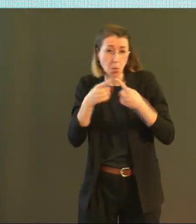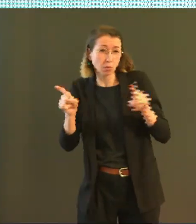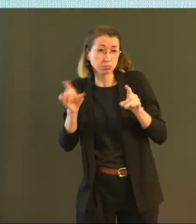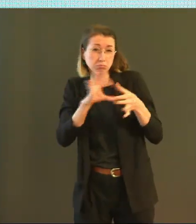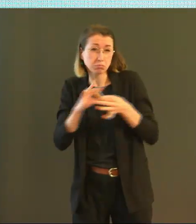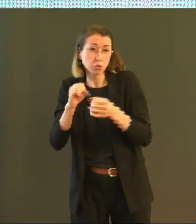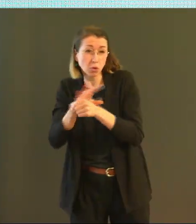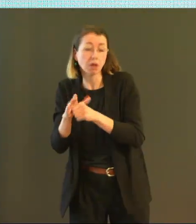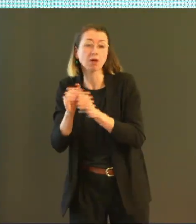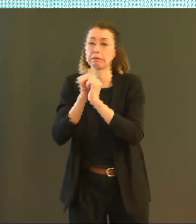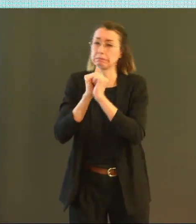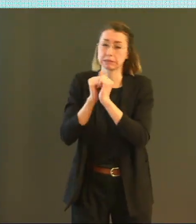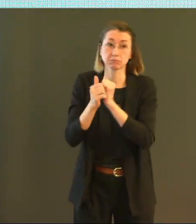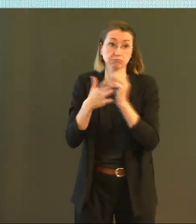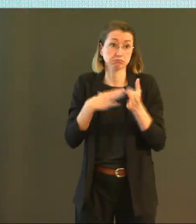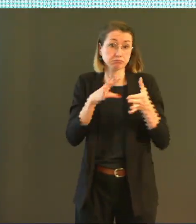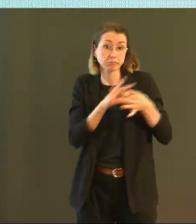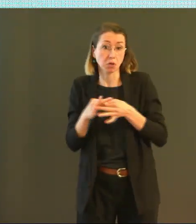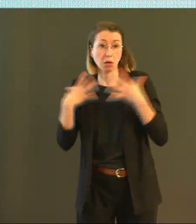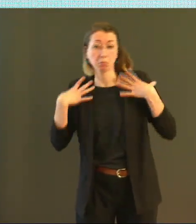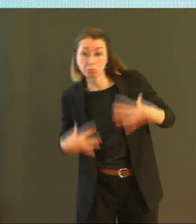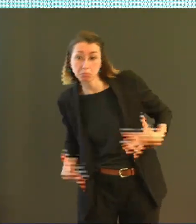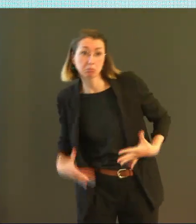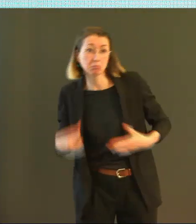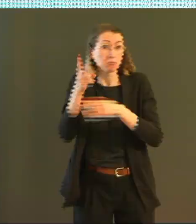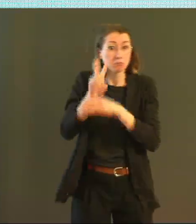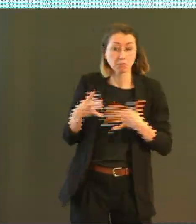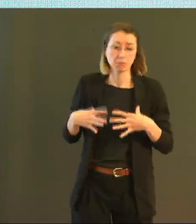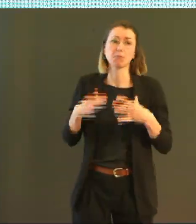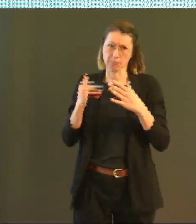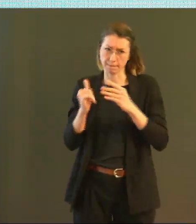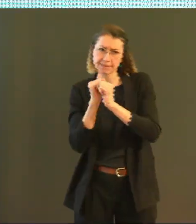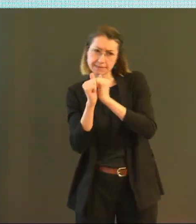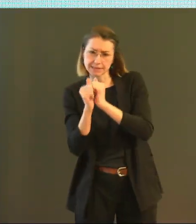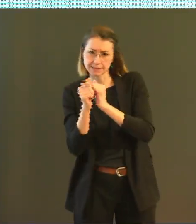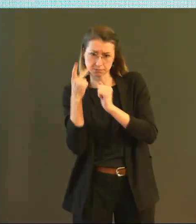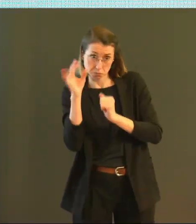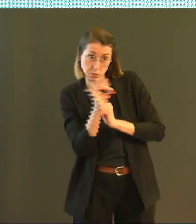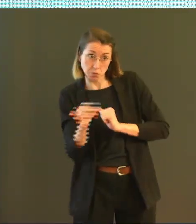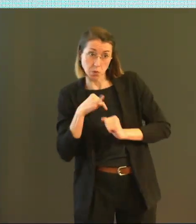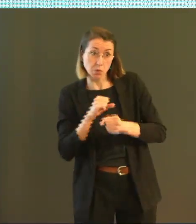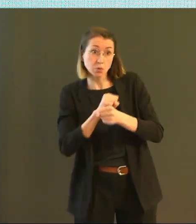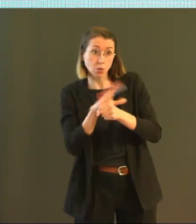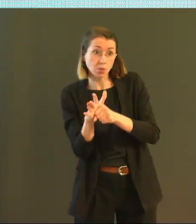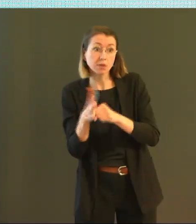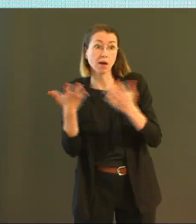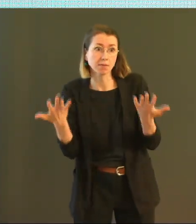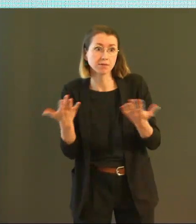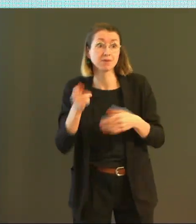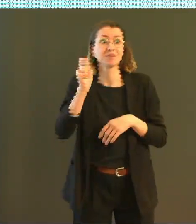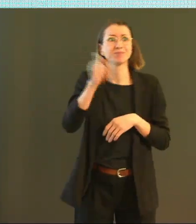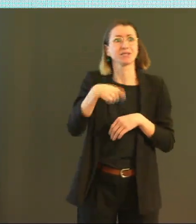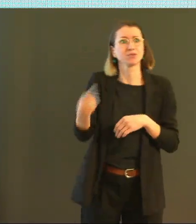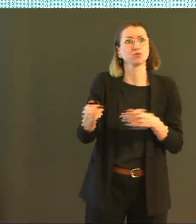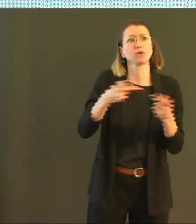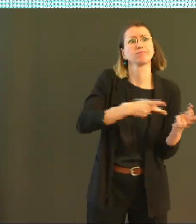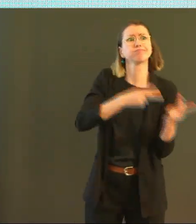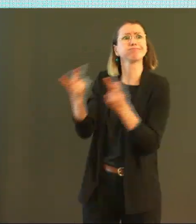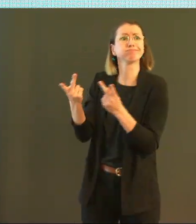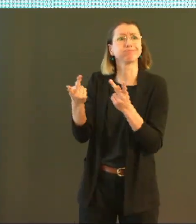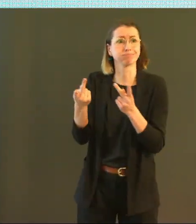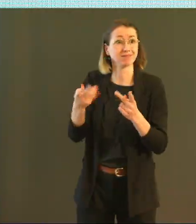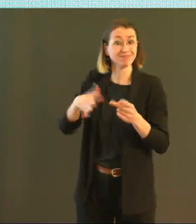que vides positive et bien sûr mise dans une unité qu vite de manière à l'isoler de manière adéquate et cette personne n'est pas malade elle est là pour